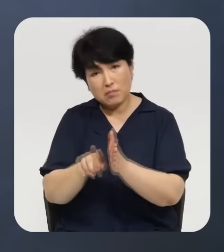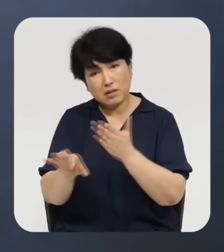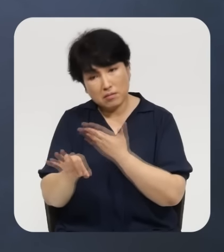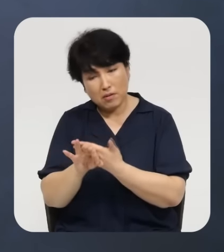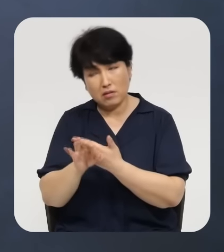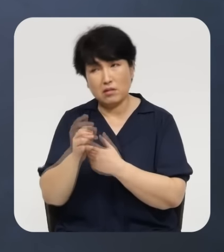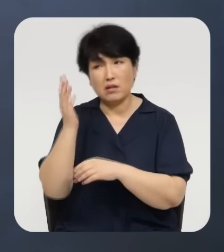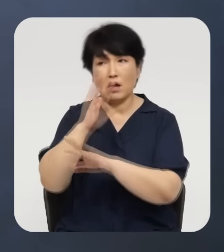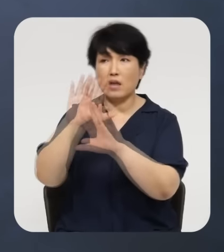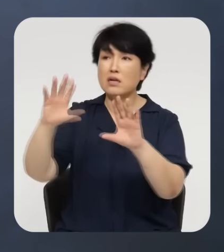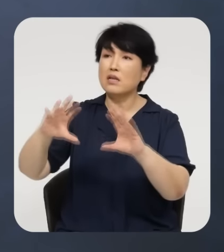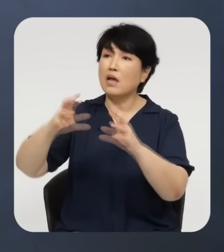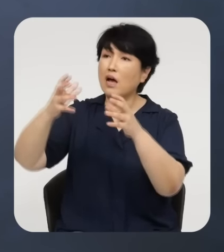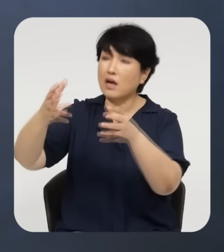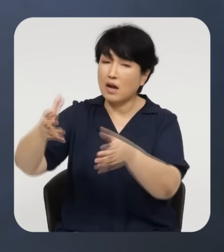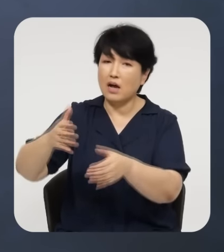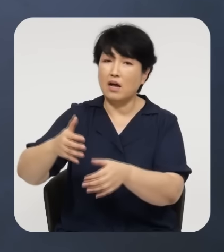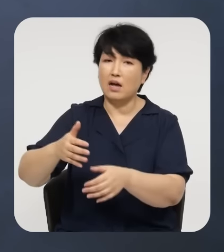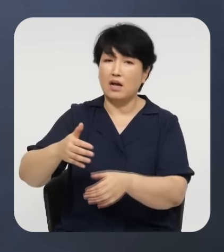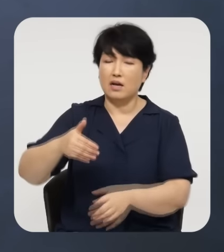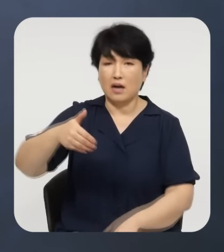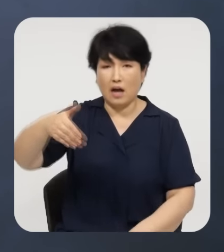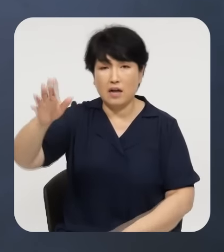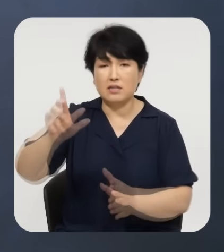천국에 잘 가시라고